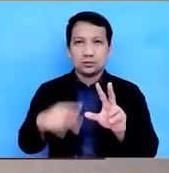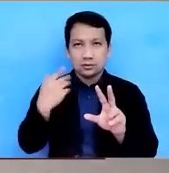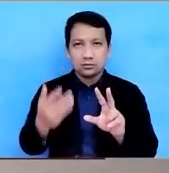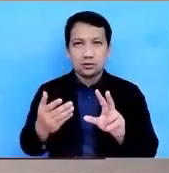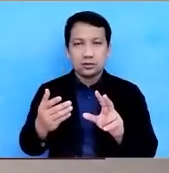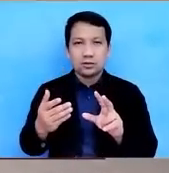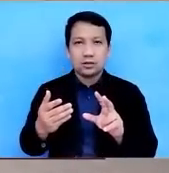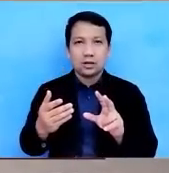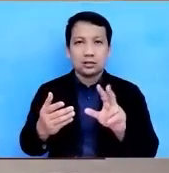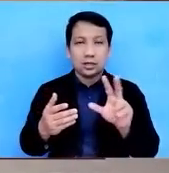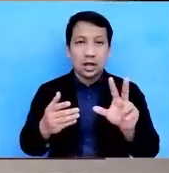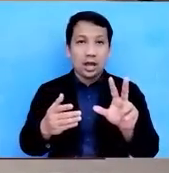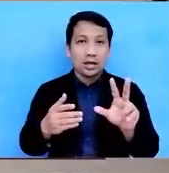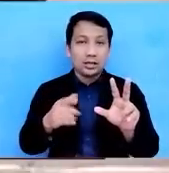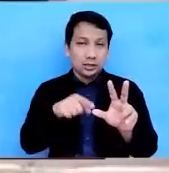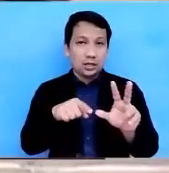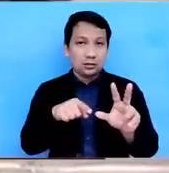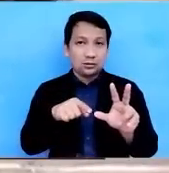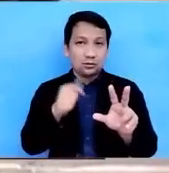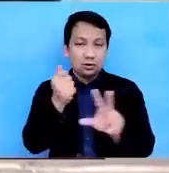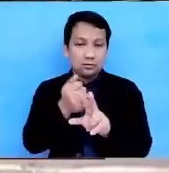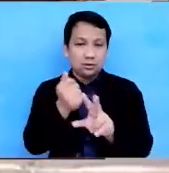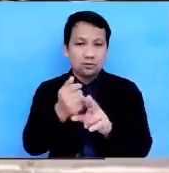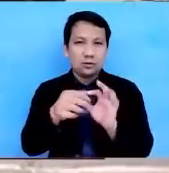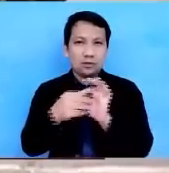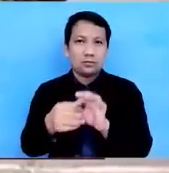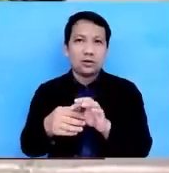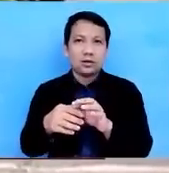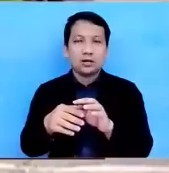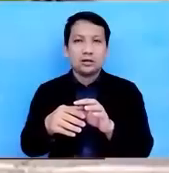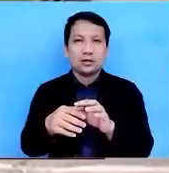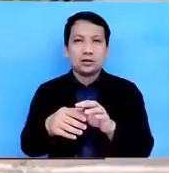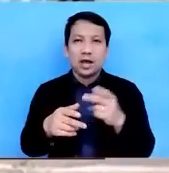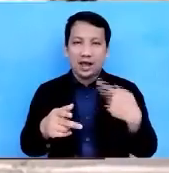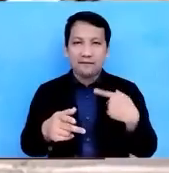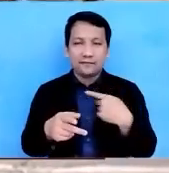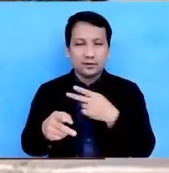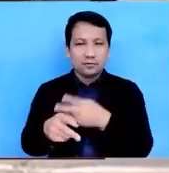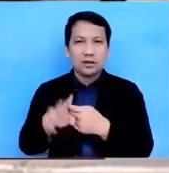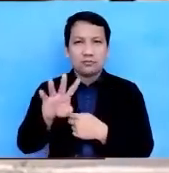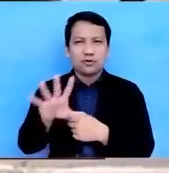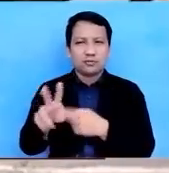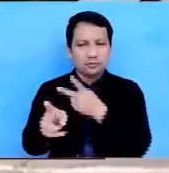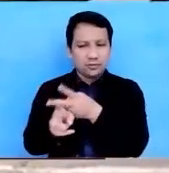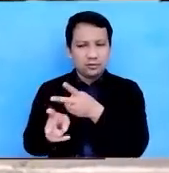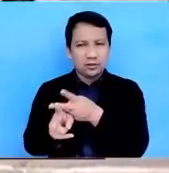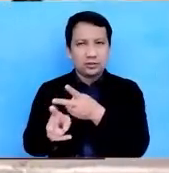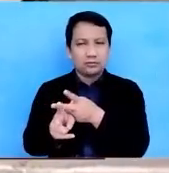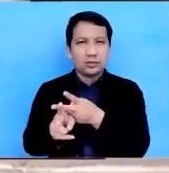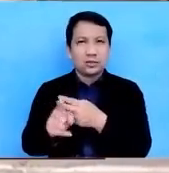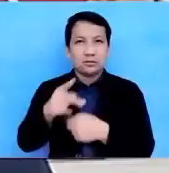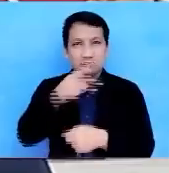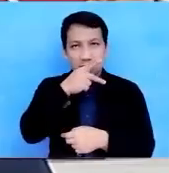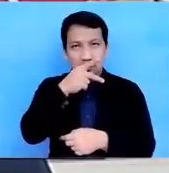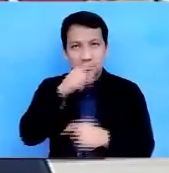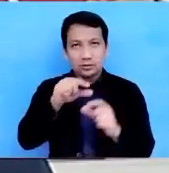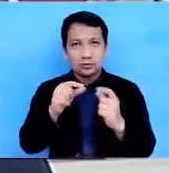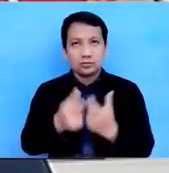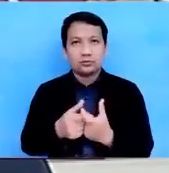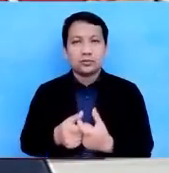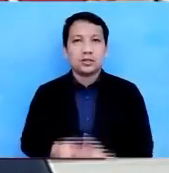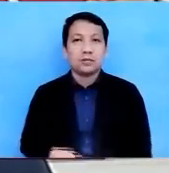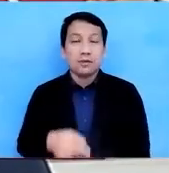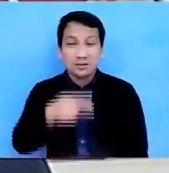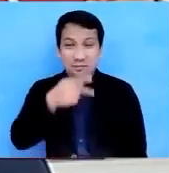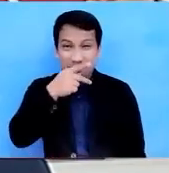at may record na ng paghahasik ng gulo, habang 45 ang binabantayan bilang potential private armed groups. Itong mga private armed groups na